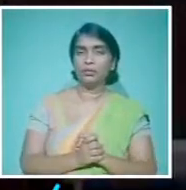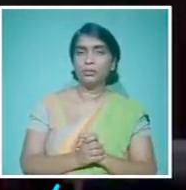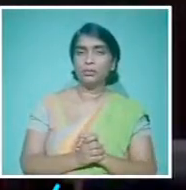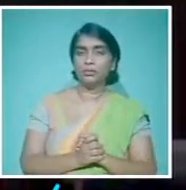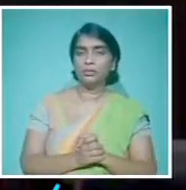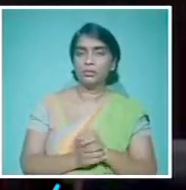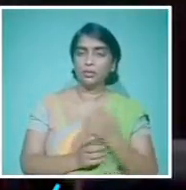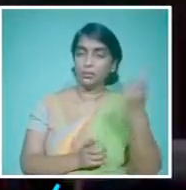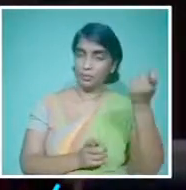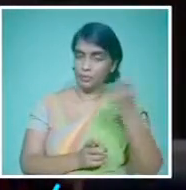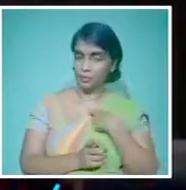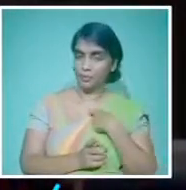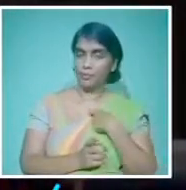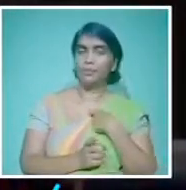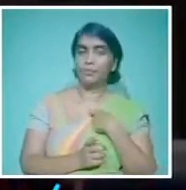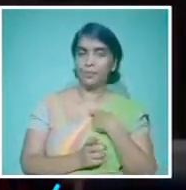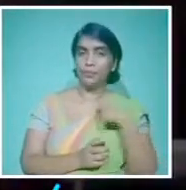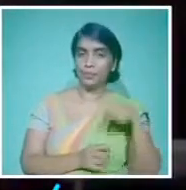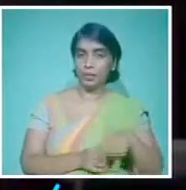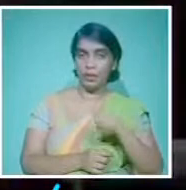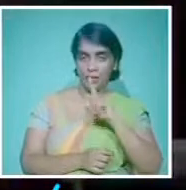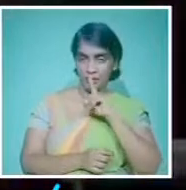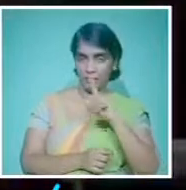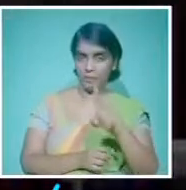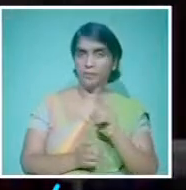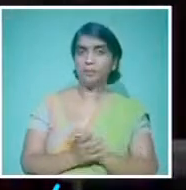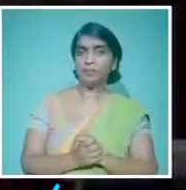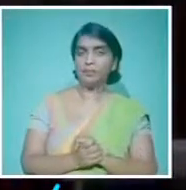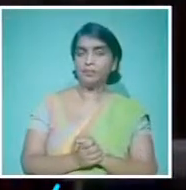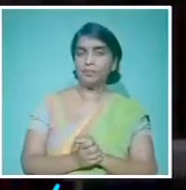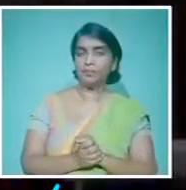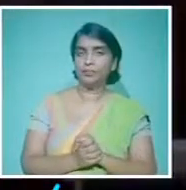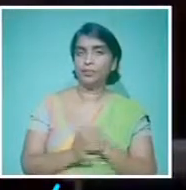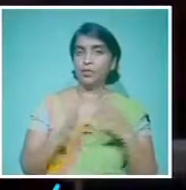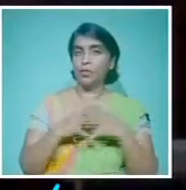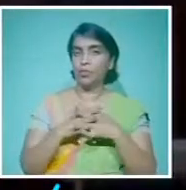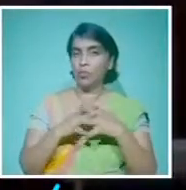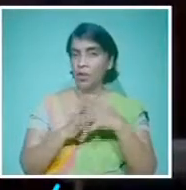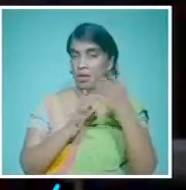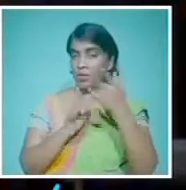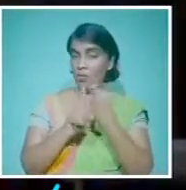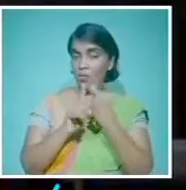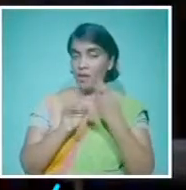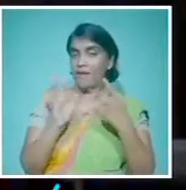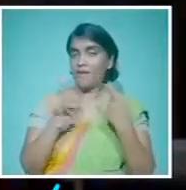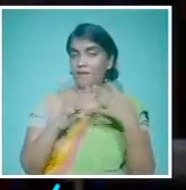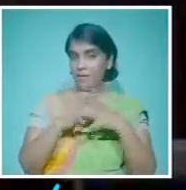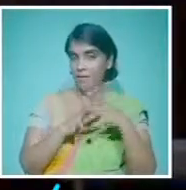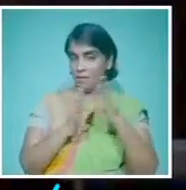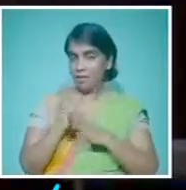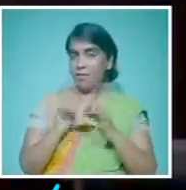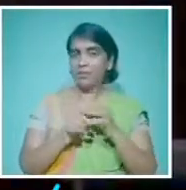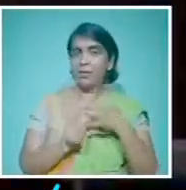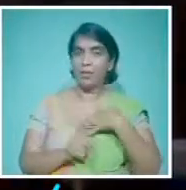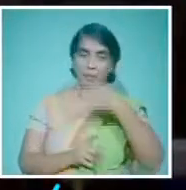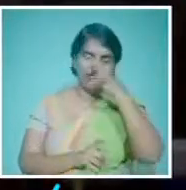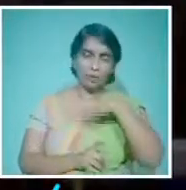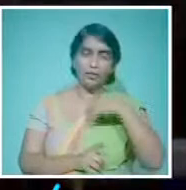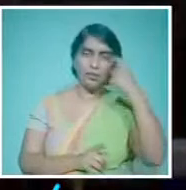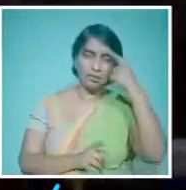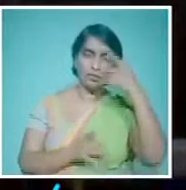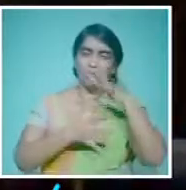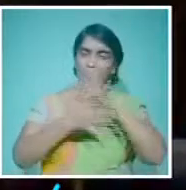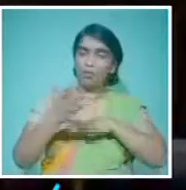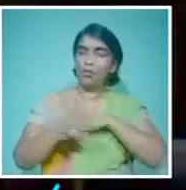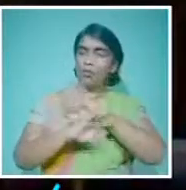Mata ikade akiu agar usaha apa itu boleh. Mangkata kia nawa meka. Belga ma hidup gua amat itu man. Malli mama dano mele kan hadan